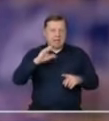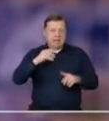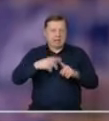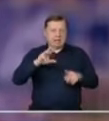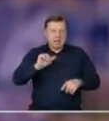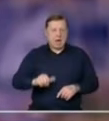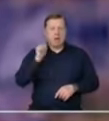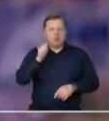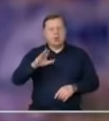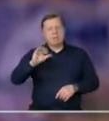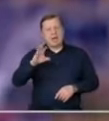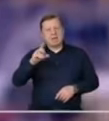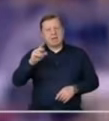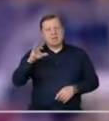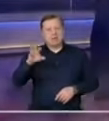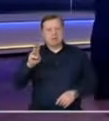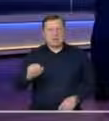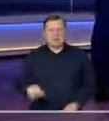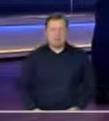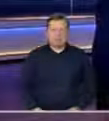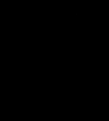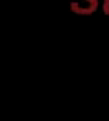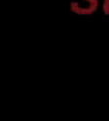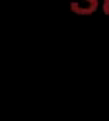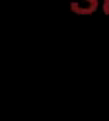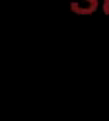Beata Chmielowska-Olech. Do zobaczenia.